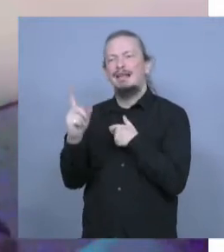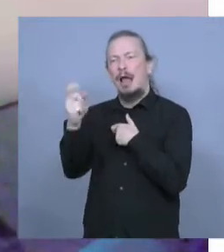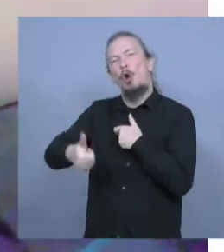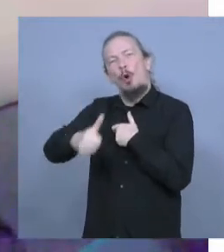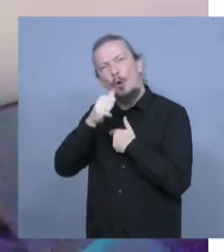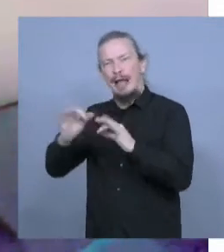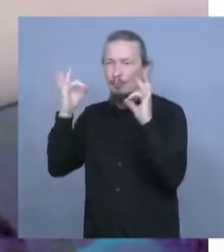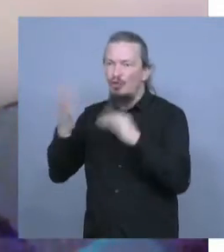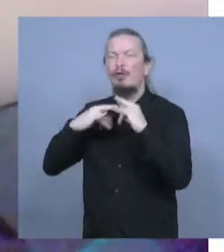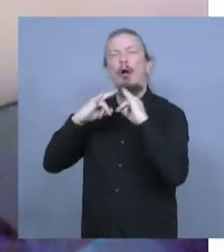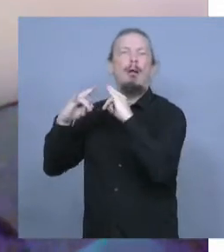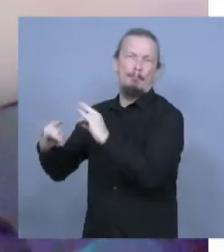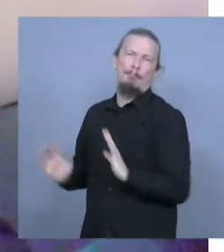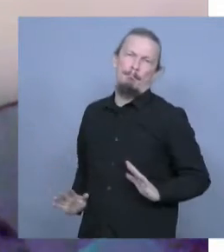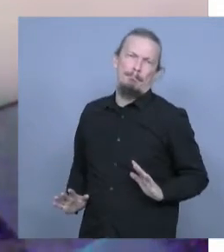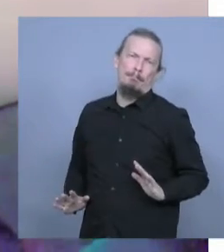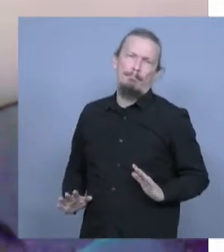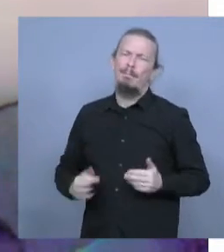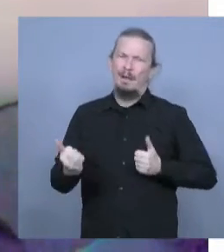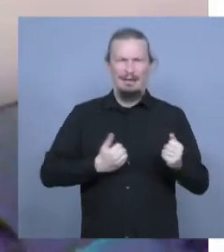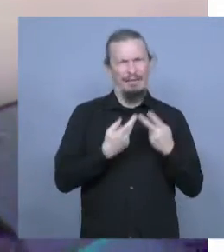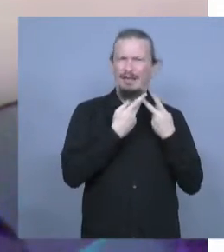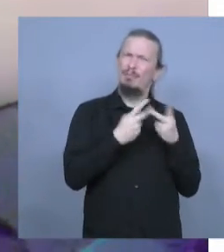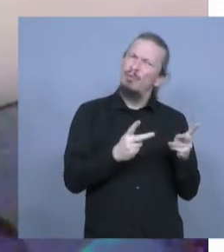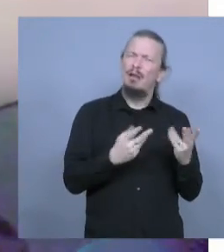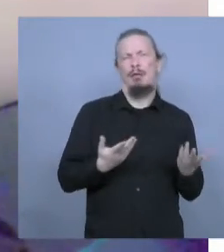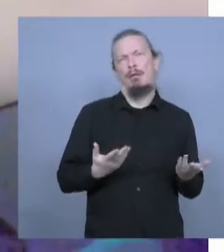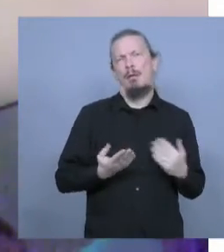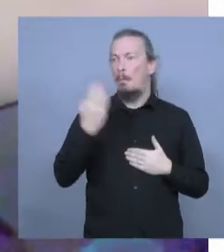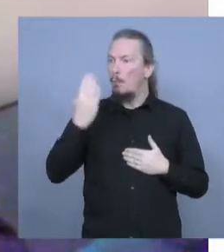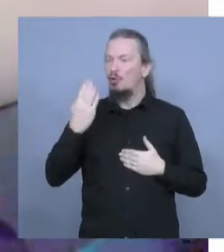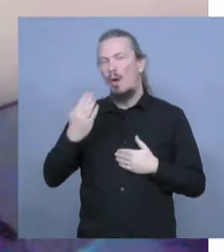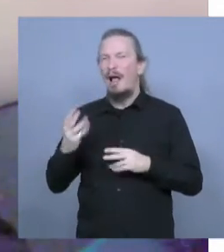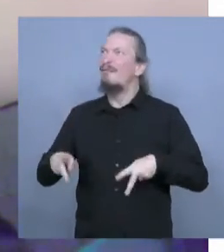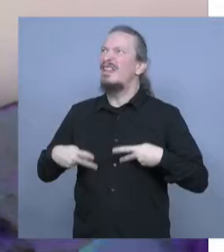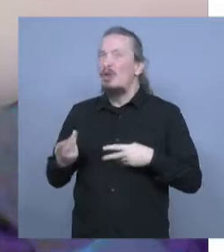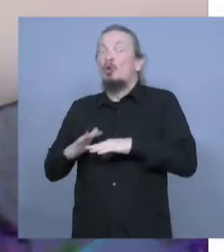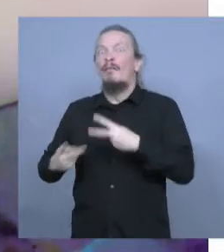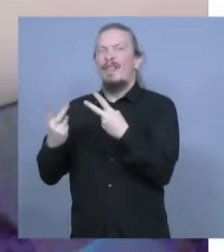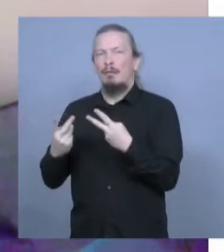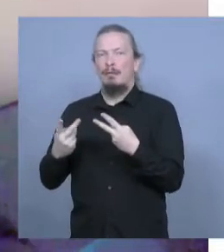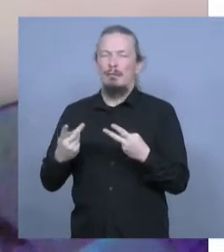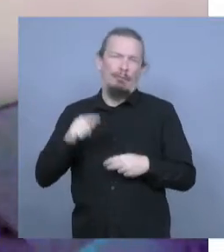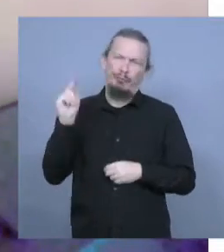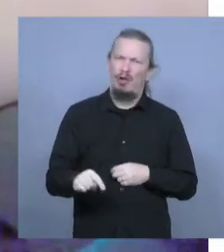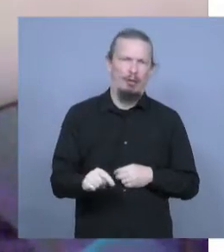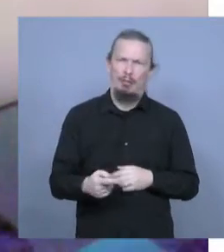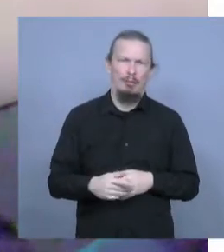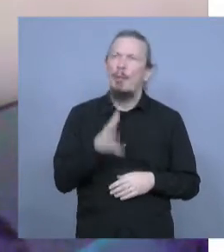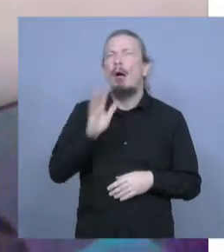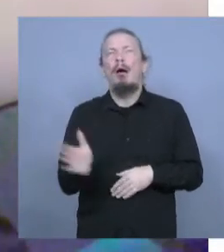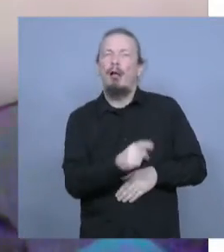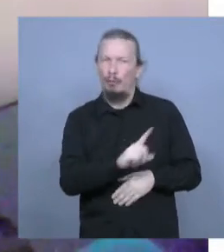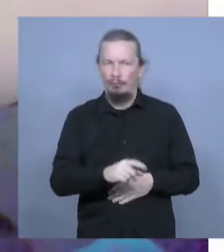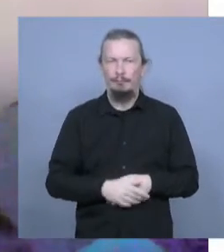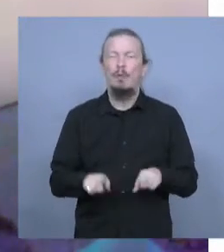inconditionnel dans les campements. Le service public, surtout lorsqu'il est nécessaire à la survie, ne peut être aléatoire. Nous sommes également inquiets face